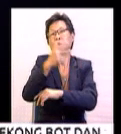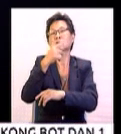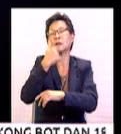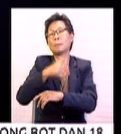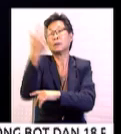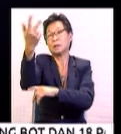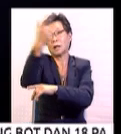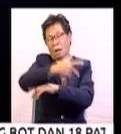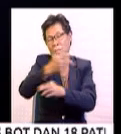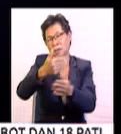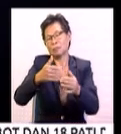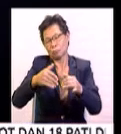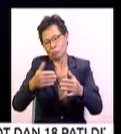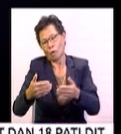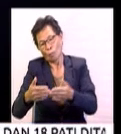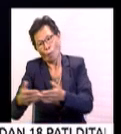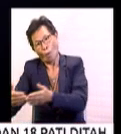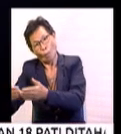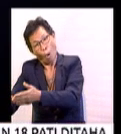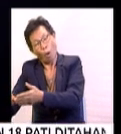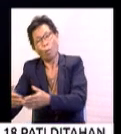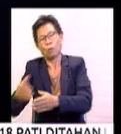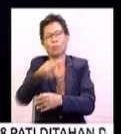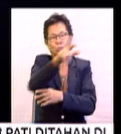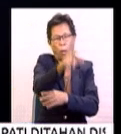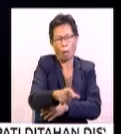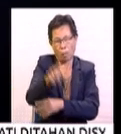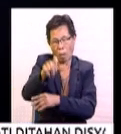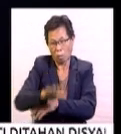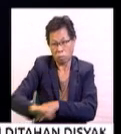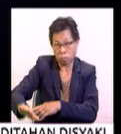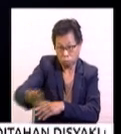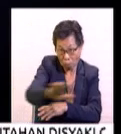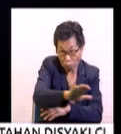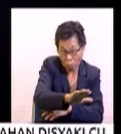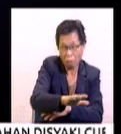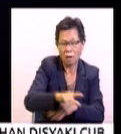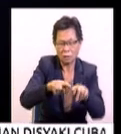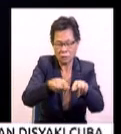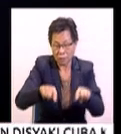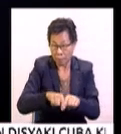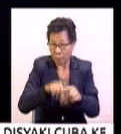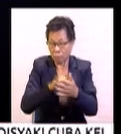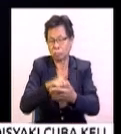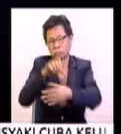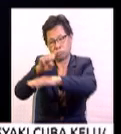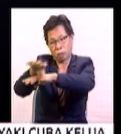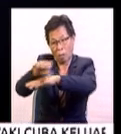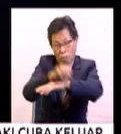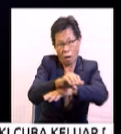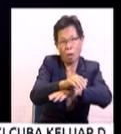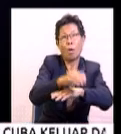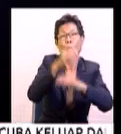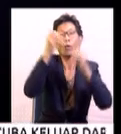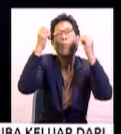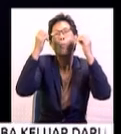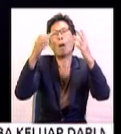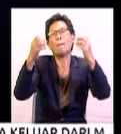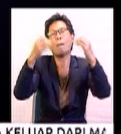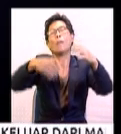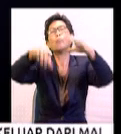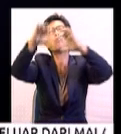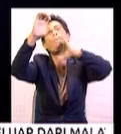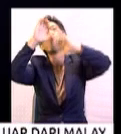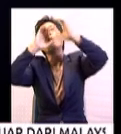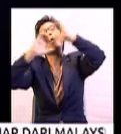selama tiga hari berturut-turut. Oleh itu, orang ramai di kawasan-kawasan yang terlibat, anda dinasihati untuk memperbanyakkan minum